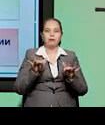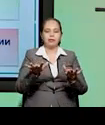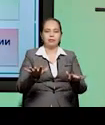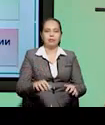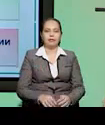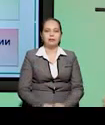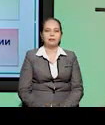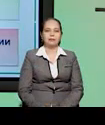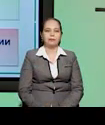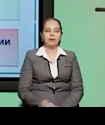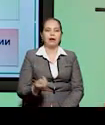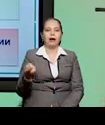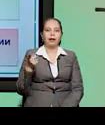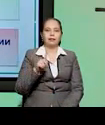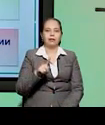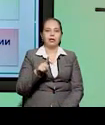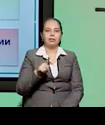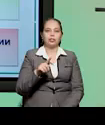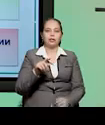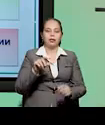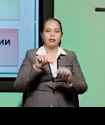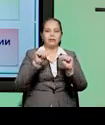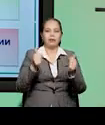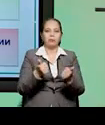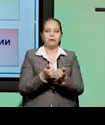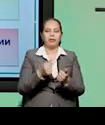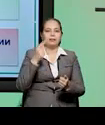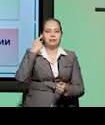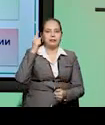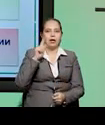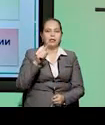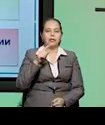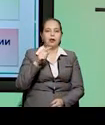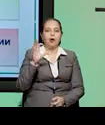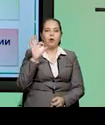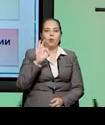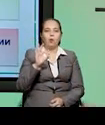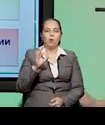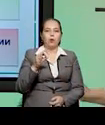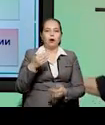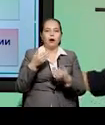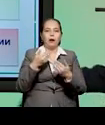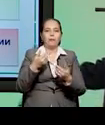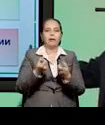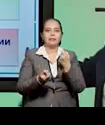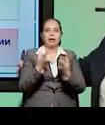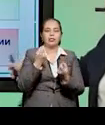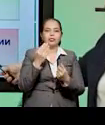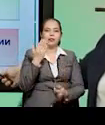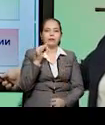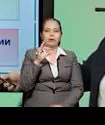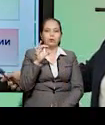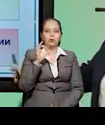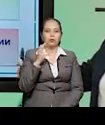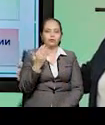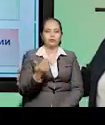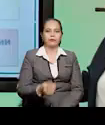жизнедеятельности, а также сформировать знания о происхождении вирусов.